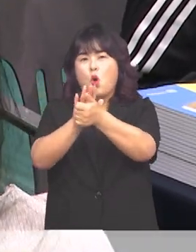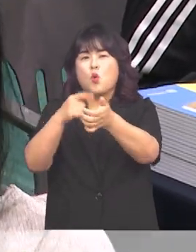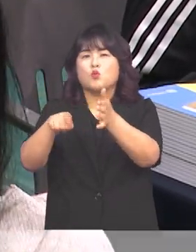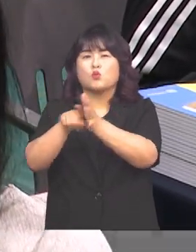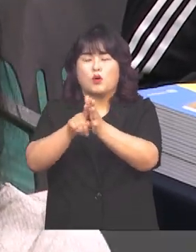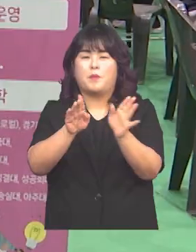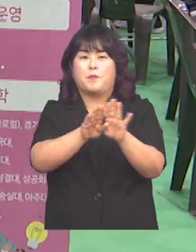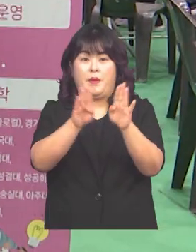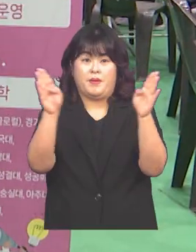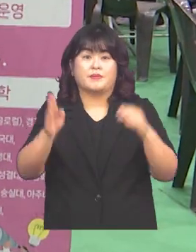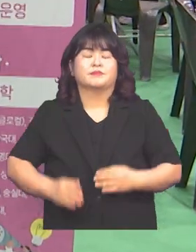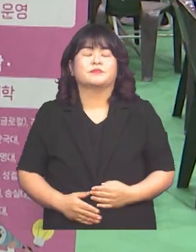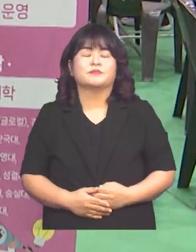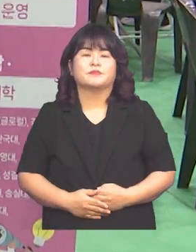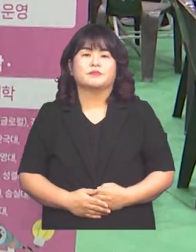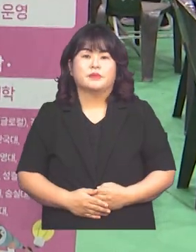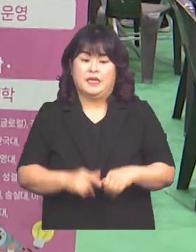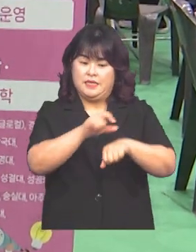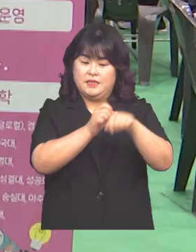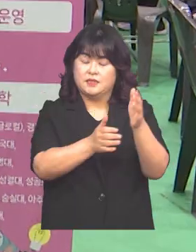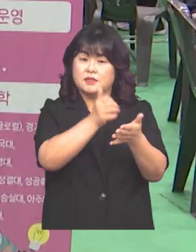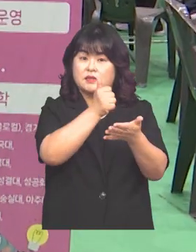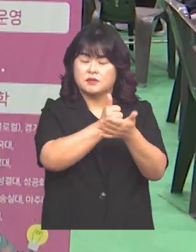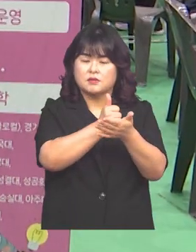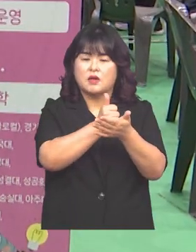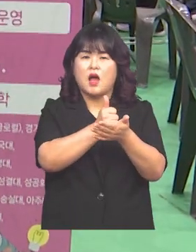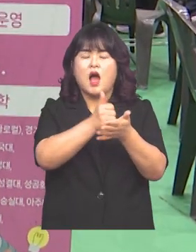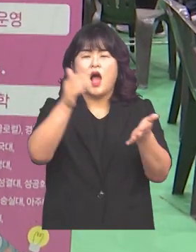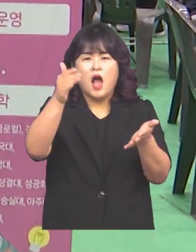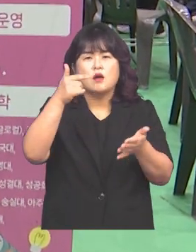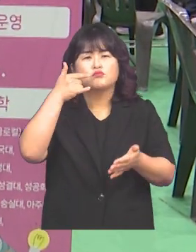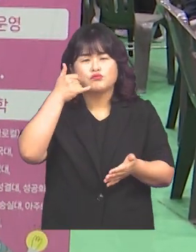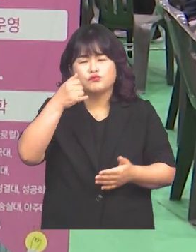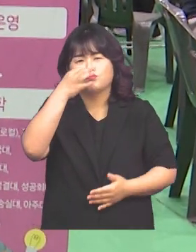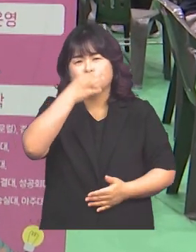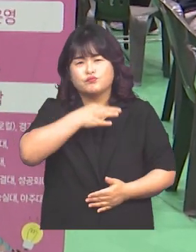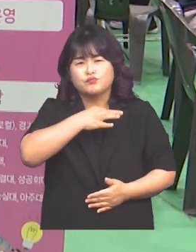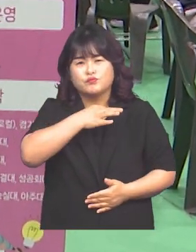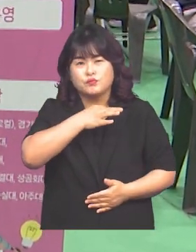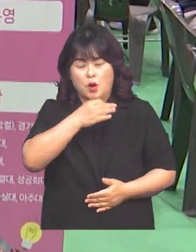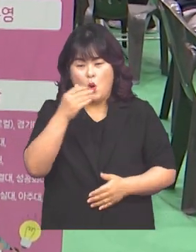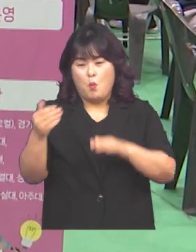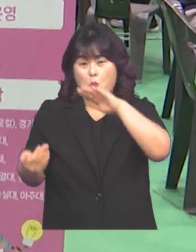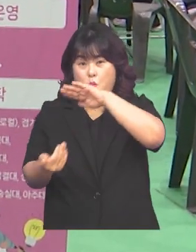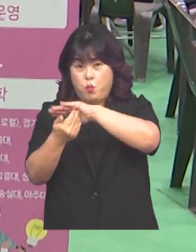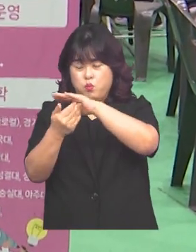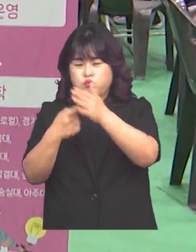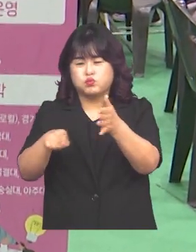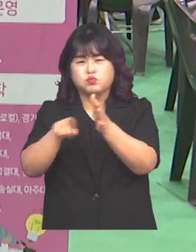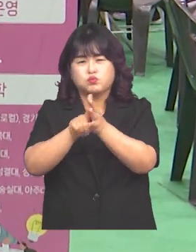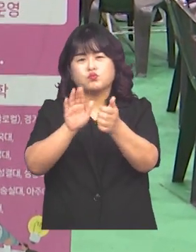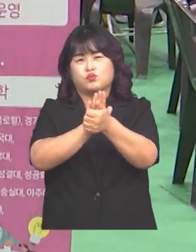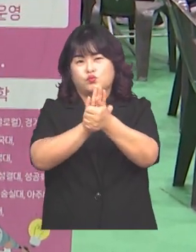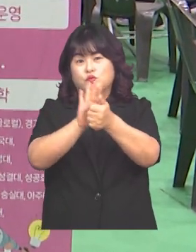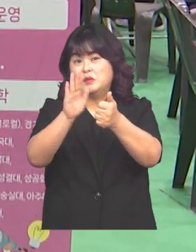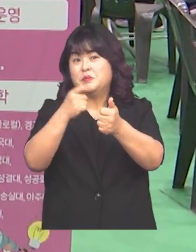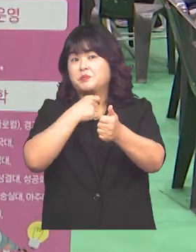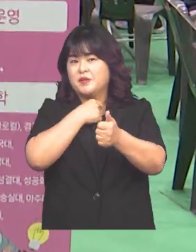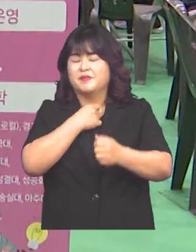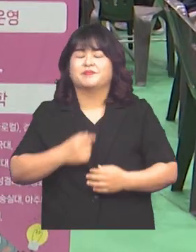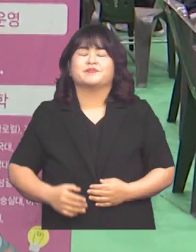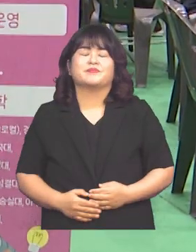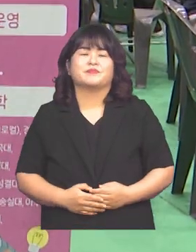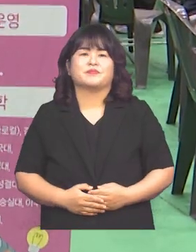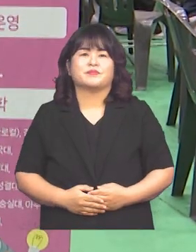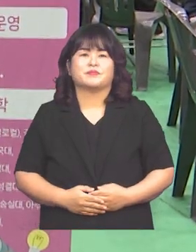돕기 위해 마련됐습니다. 이 시장은 수험생과 학부모들에게 유익함을 줘서 목표 달성에 기여하는 박람회가 되길 바란다고